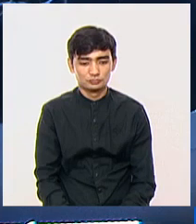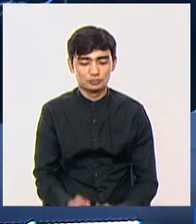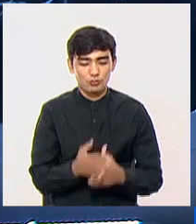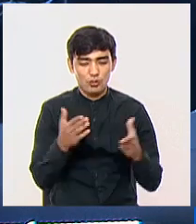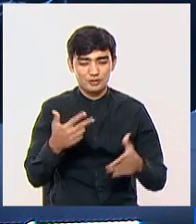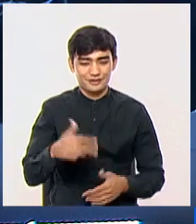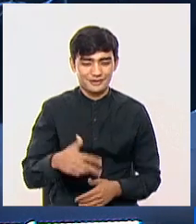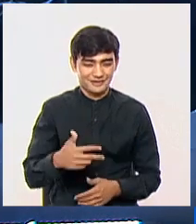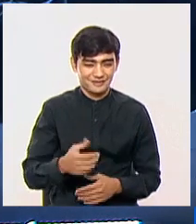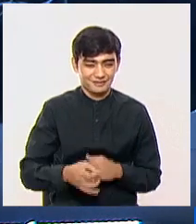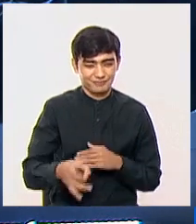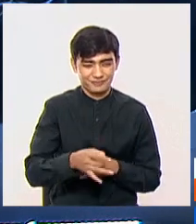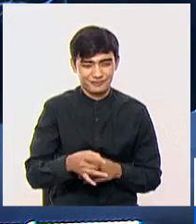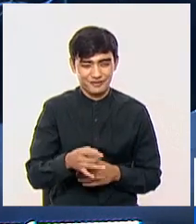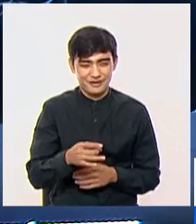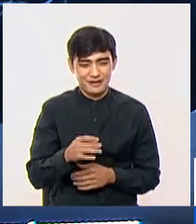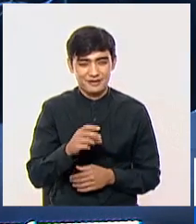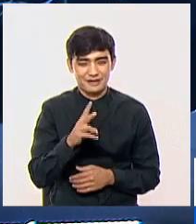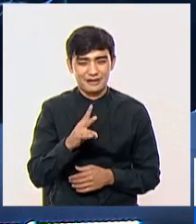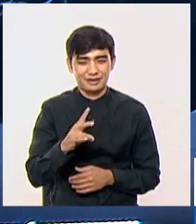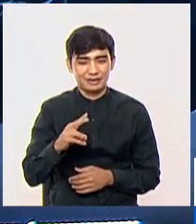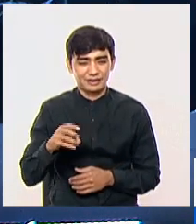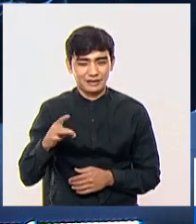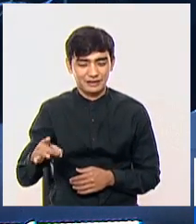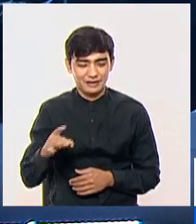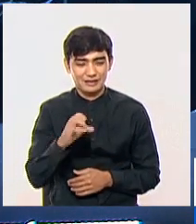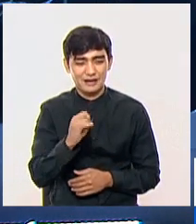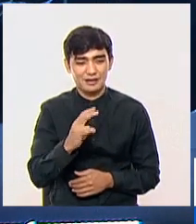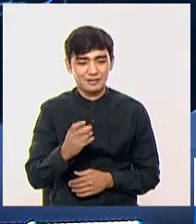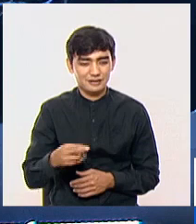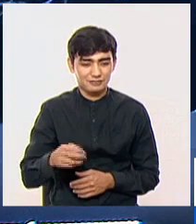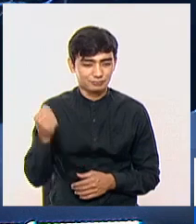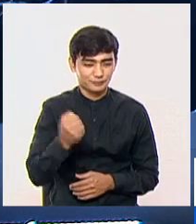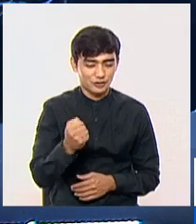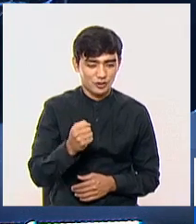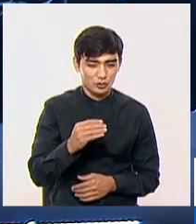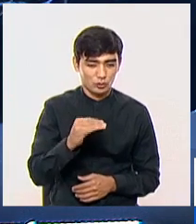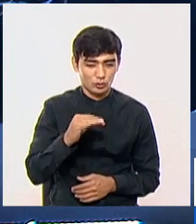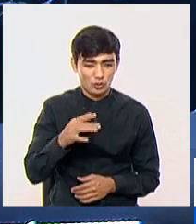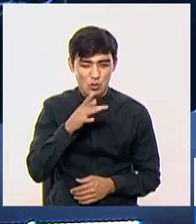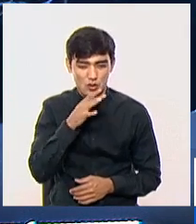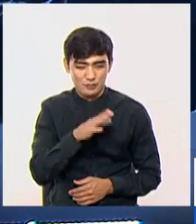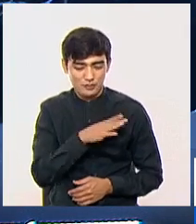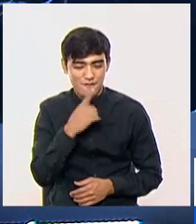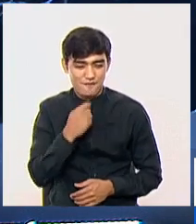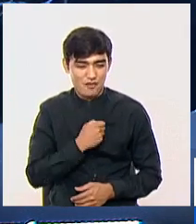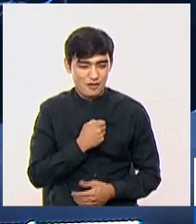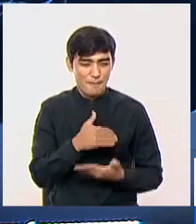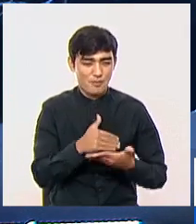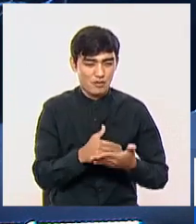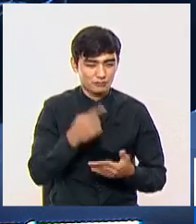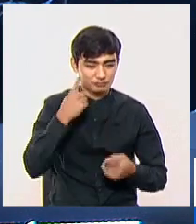Более 30 организаций физлиц КНДР попали под санкции Южной Кореи. В черном списке участники военных